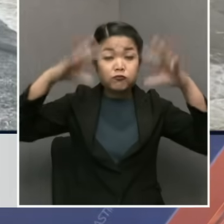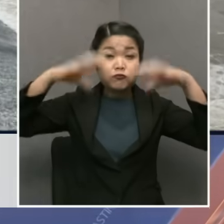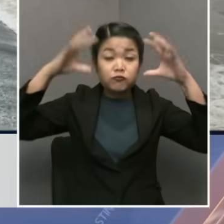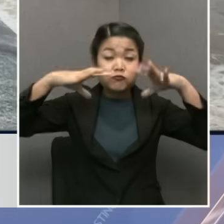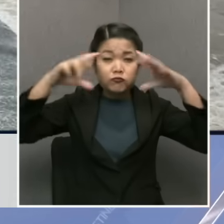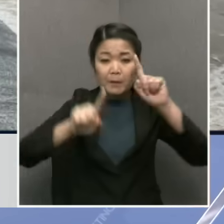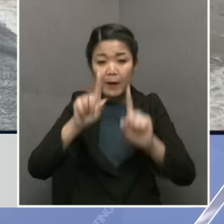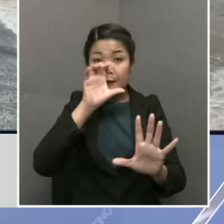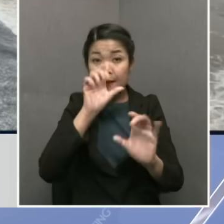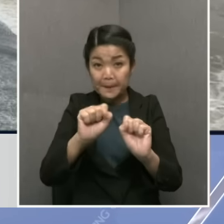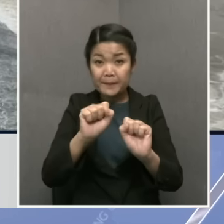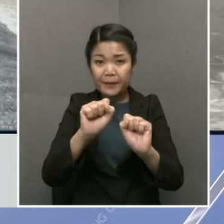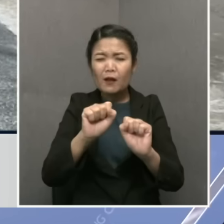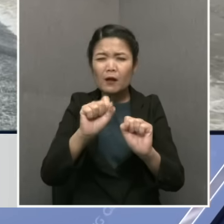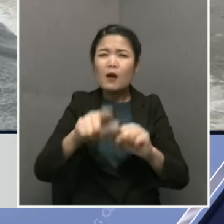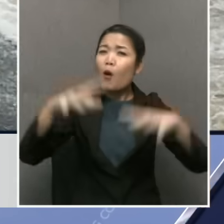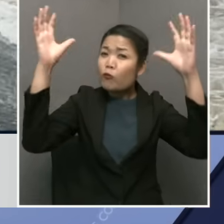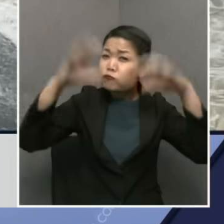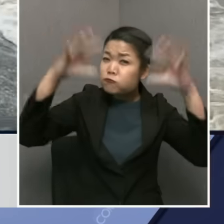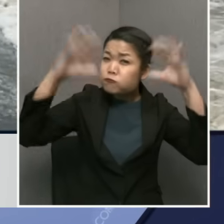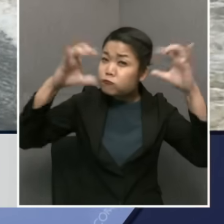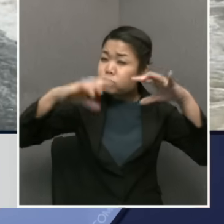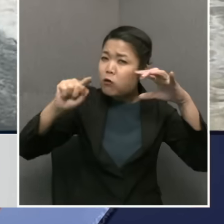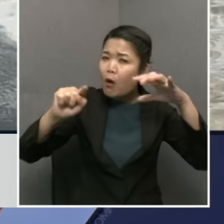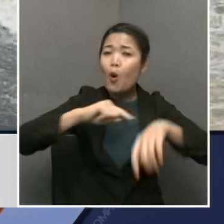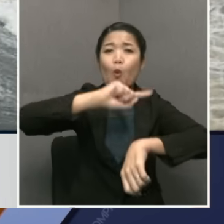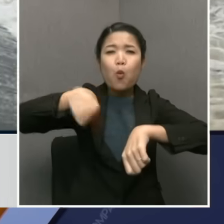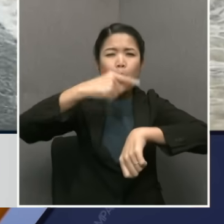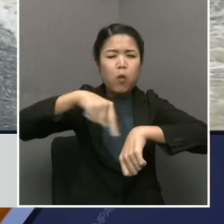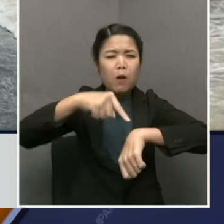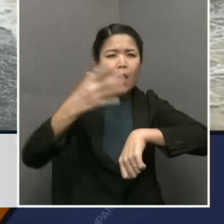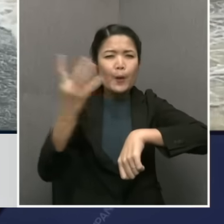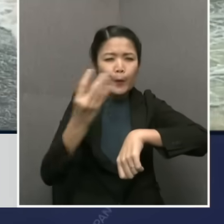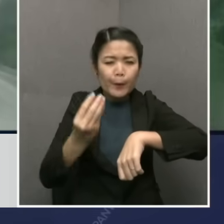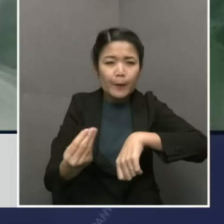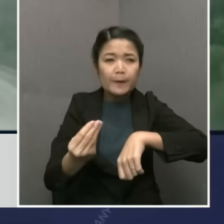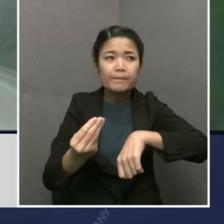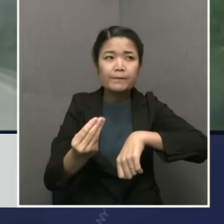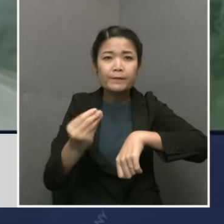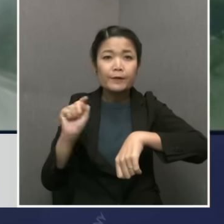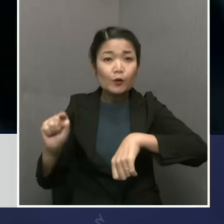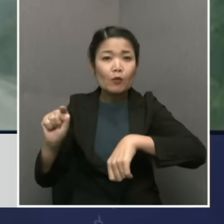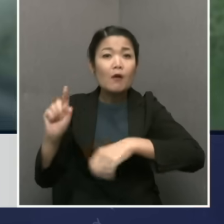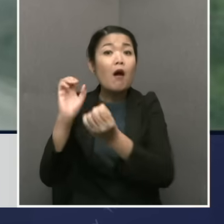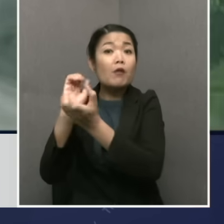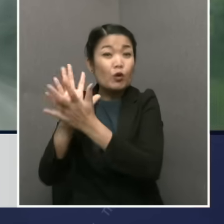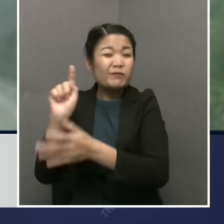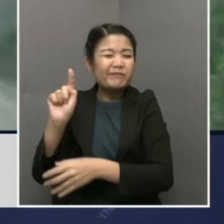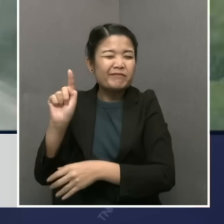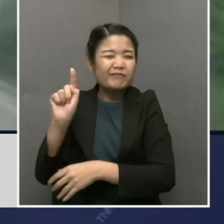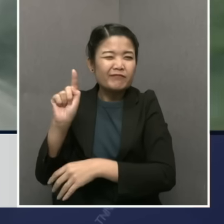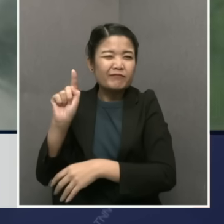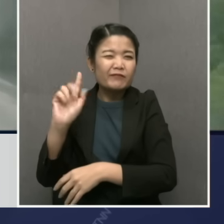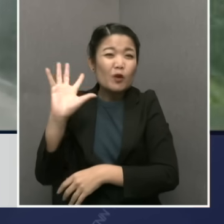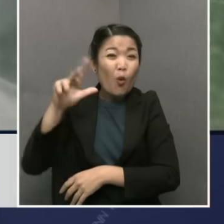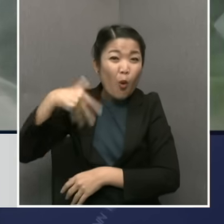ประเมินกับฤดูฝนที่เรายังพอจะเหลือระยะเวลาอยู่ช่วงปรากฏการณ์เอลนิโยอ่ะค่ะที่ไทยน่าจะได้รับผลกระทบ